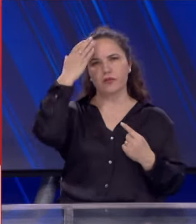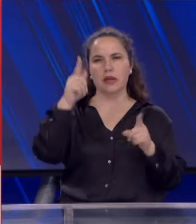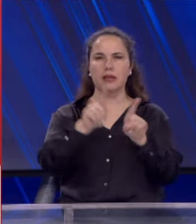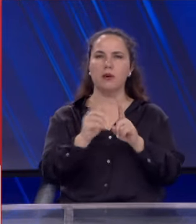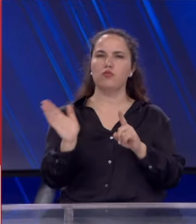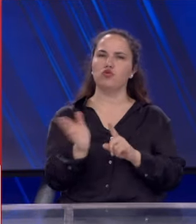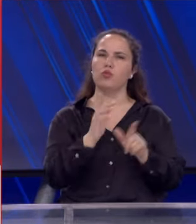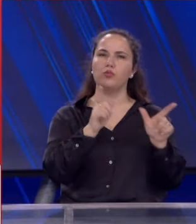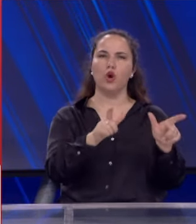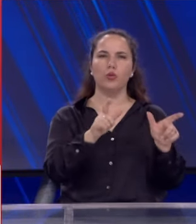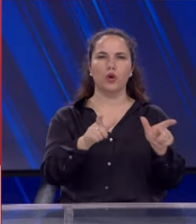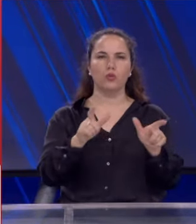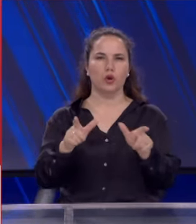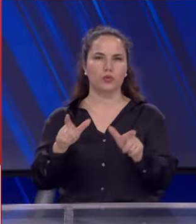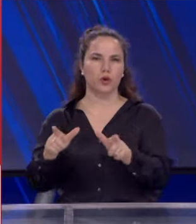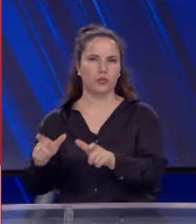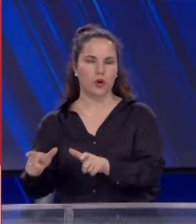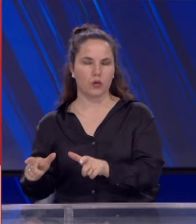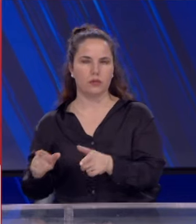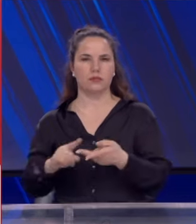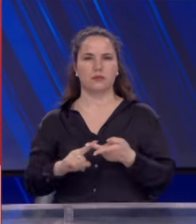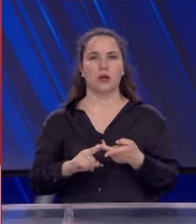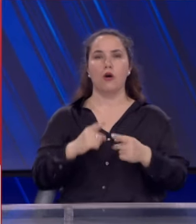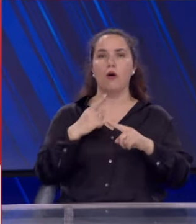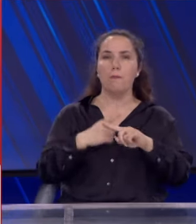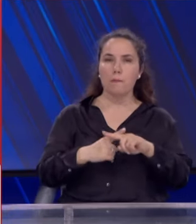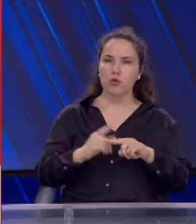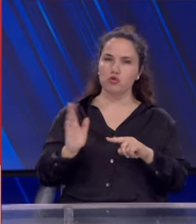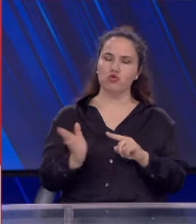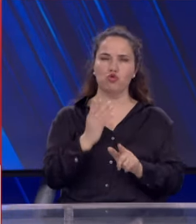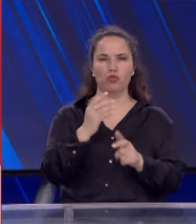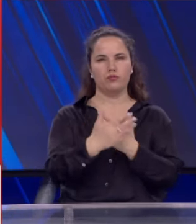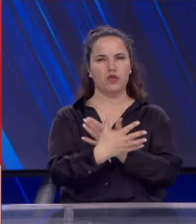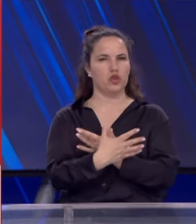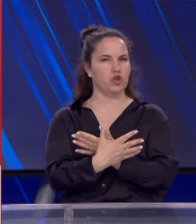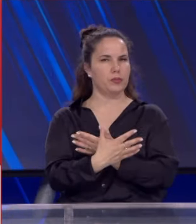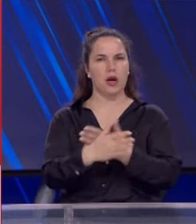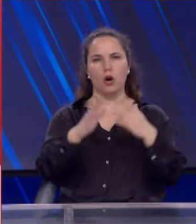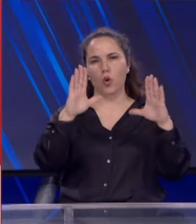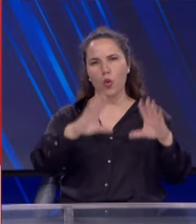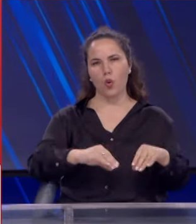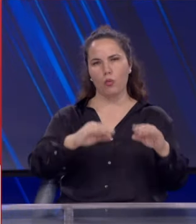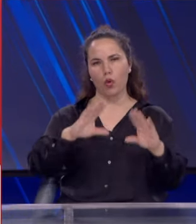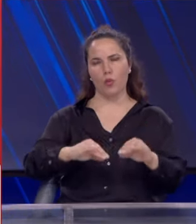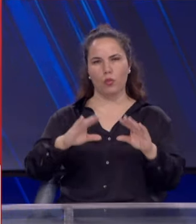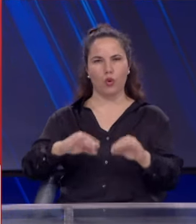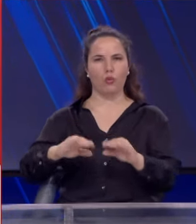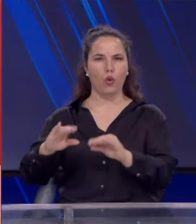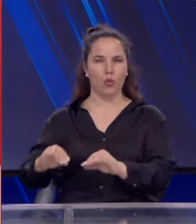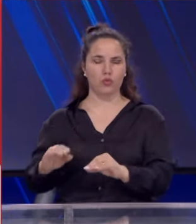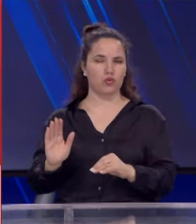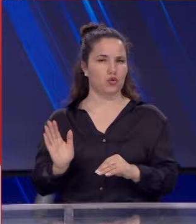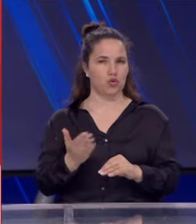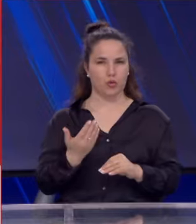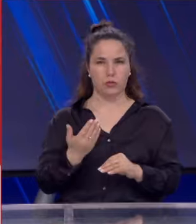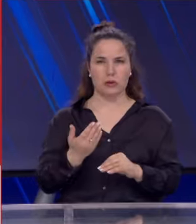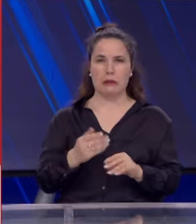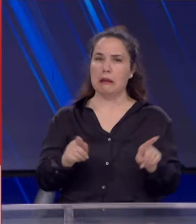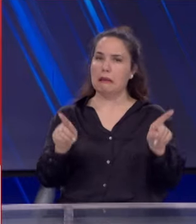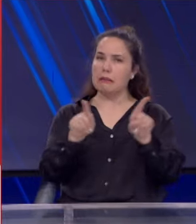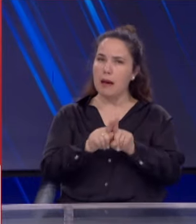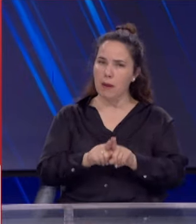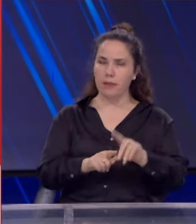shqiptarësh, ku e ku më e madhe, se sa asaj që i themi populli opozitar. Po po, edhe socialista